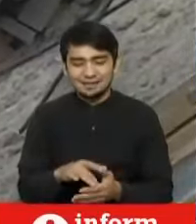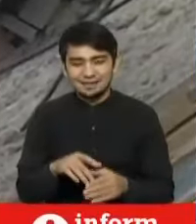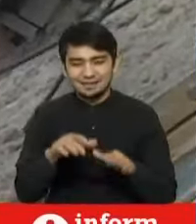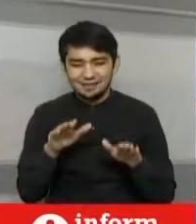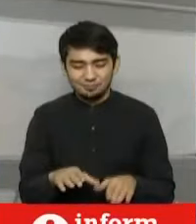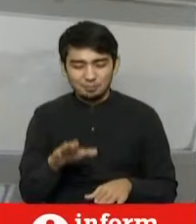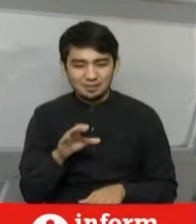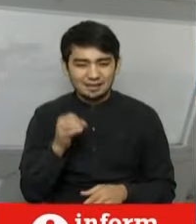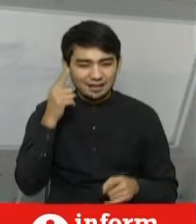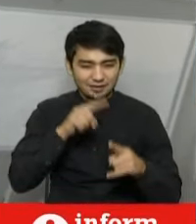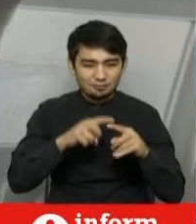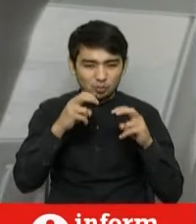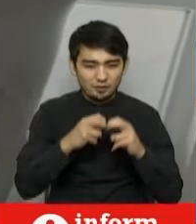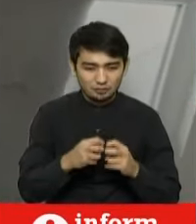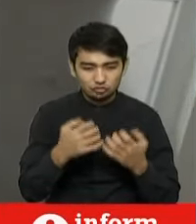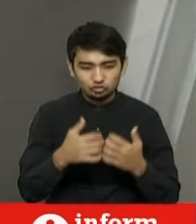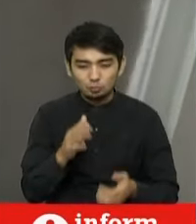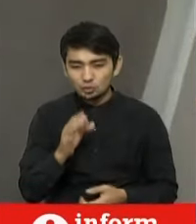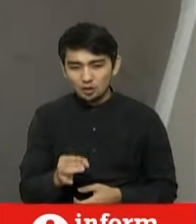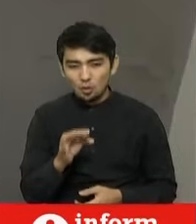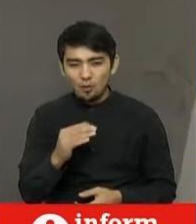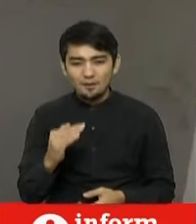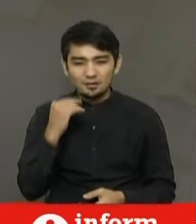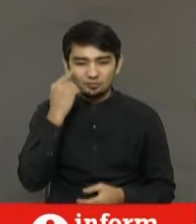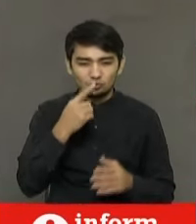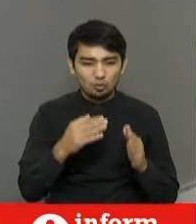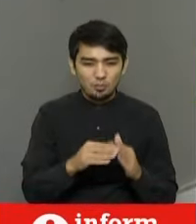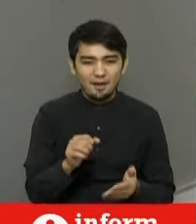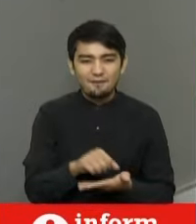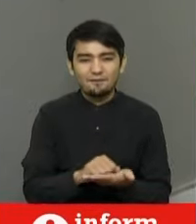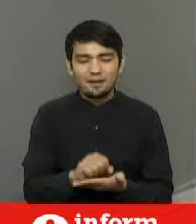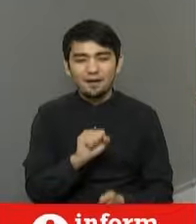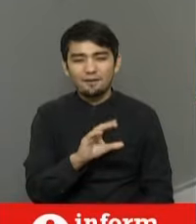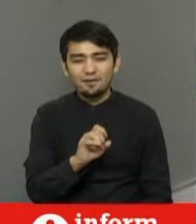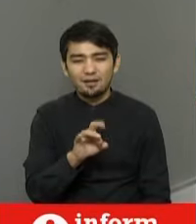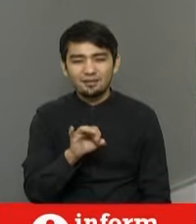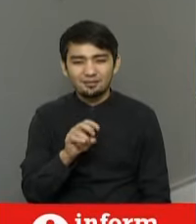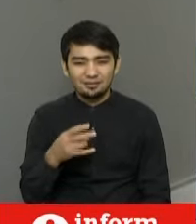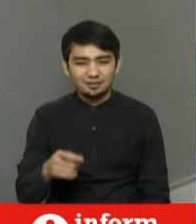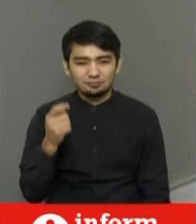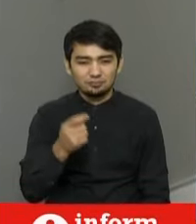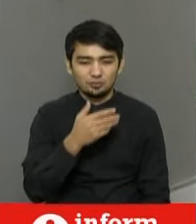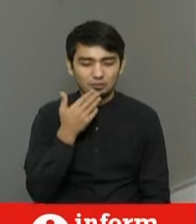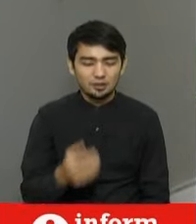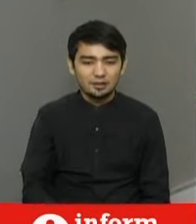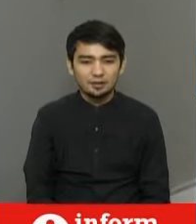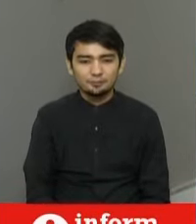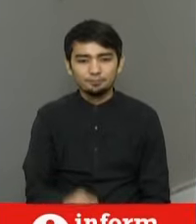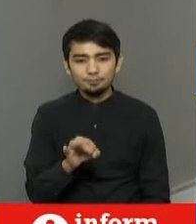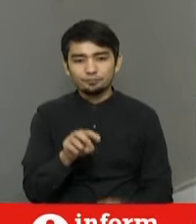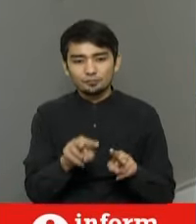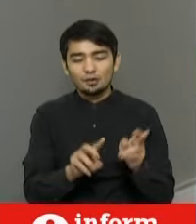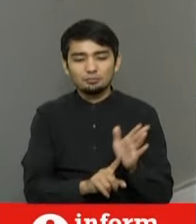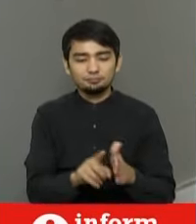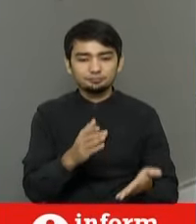экспертизу и техническое обследование пока официально дом не признан аварийным данный вопрос он находится на контроле в принципе жители в